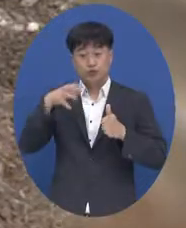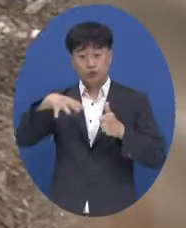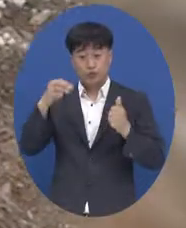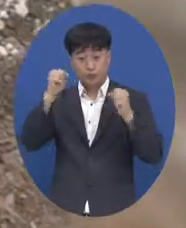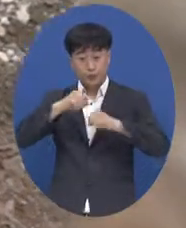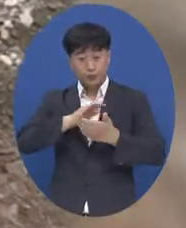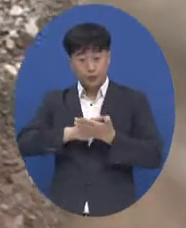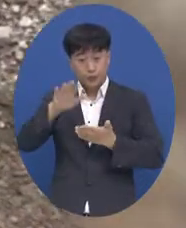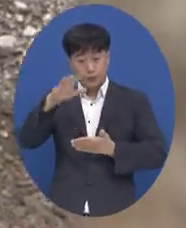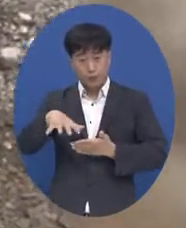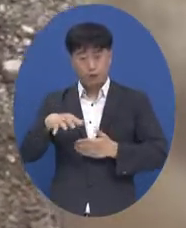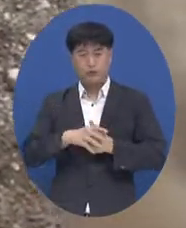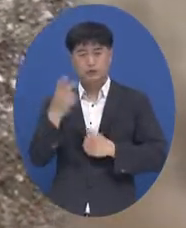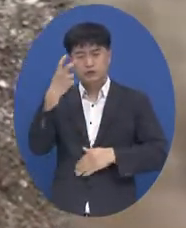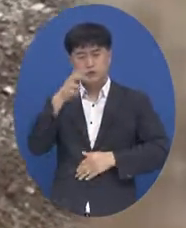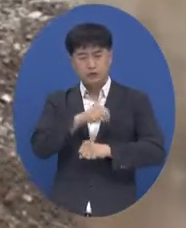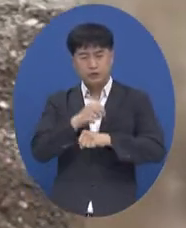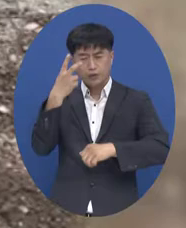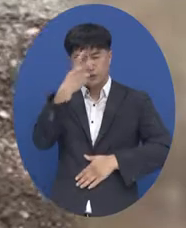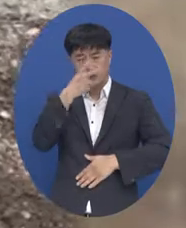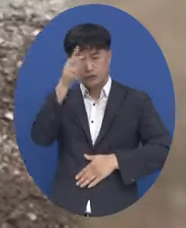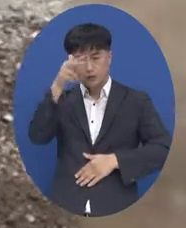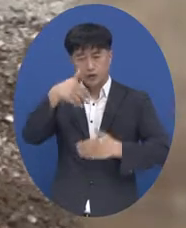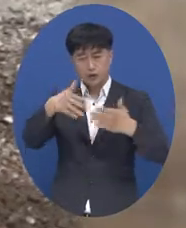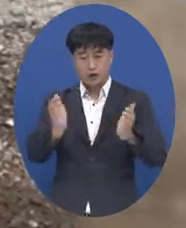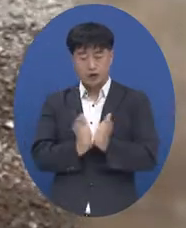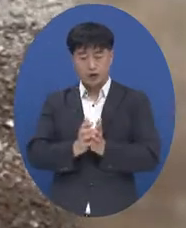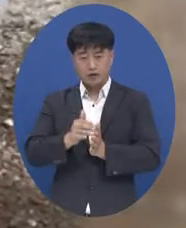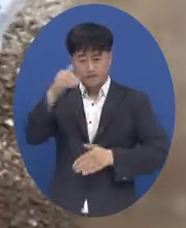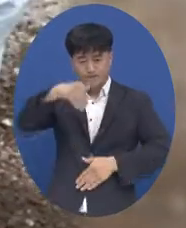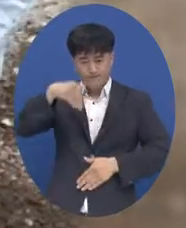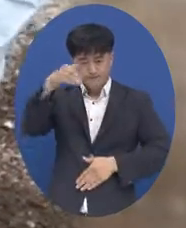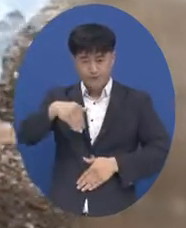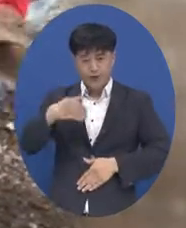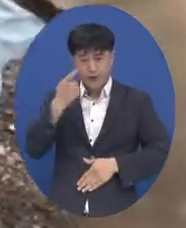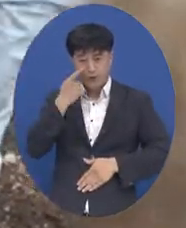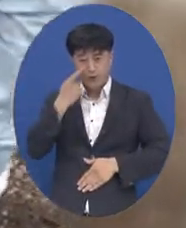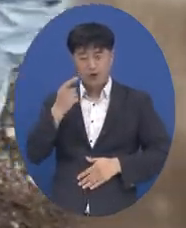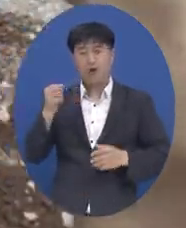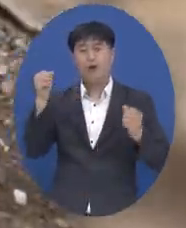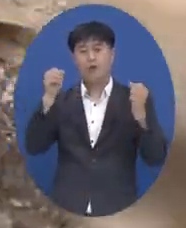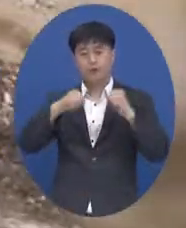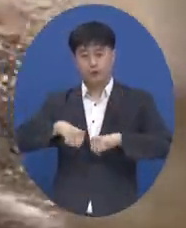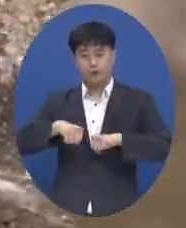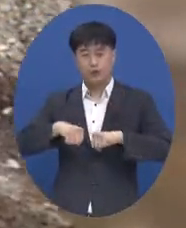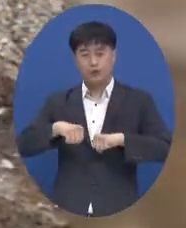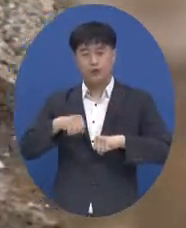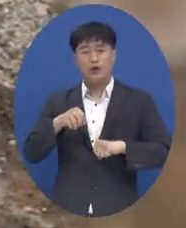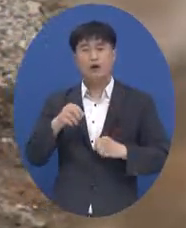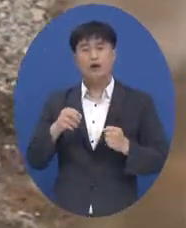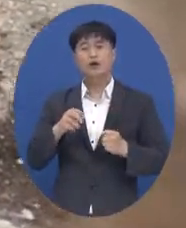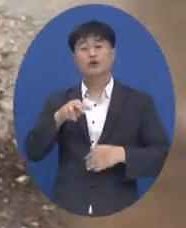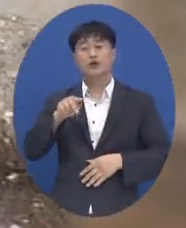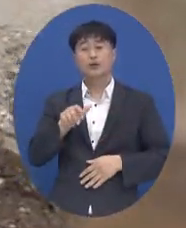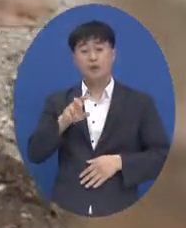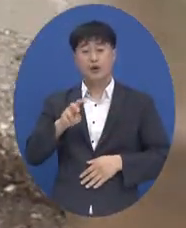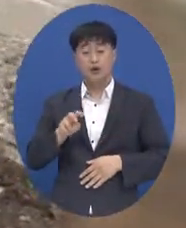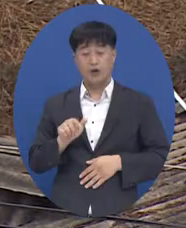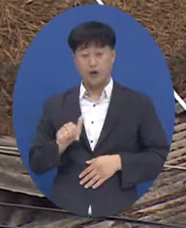경기도 특별사법 경찰단이 굴착기로 몇 번 파니 부서진 폐성면 조각들이 쉽게